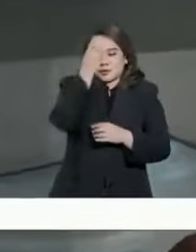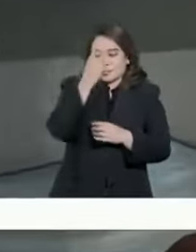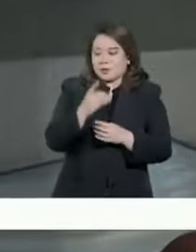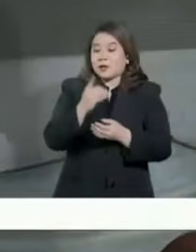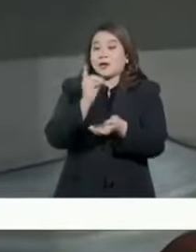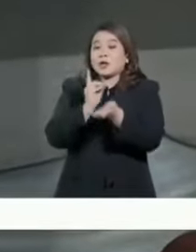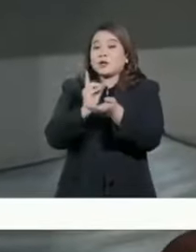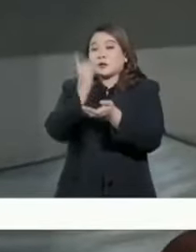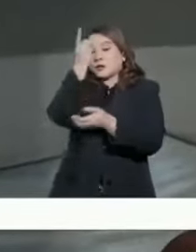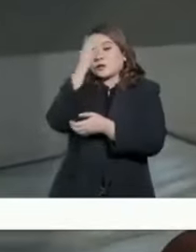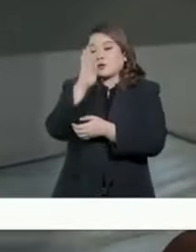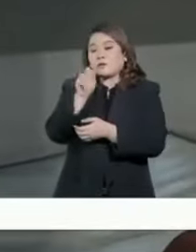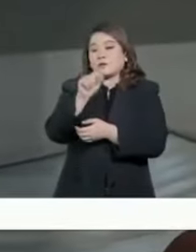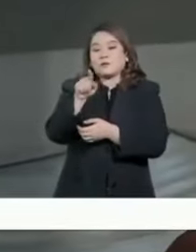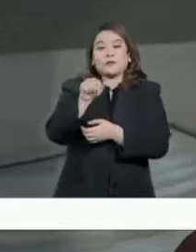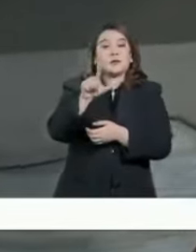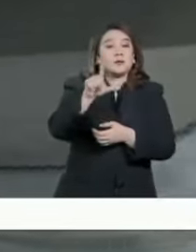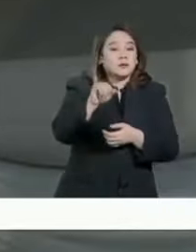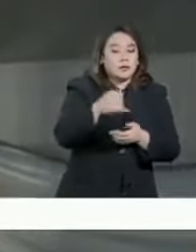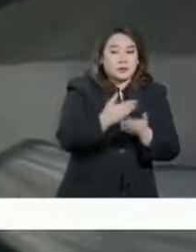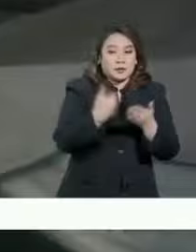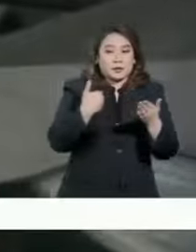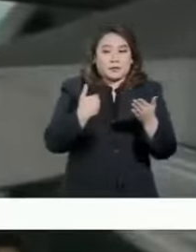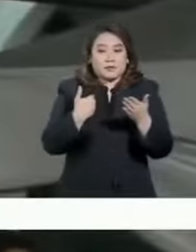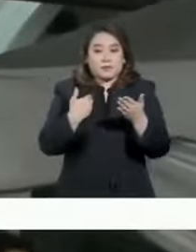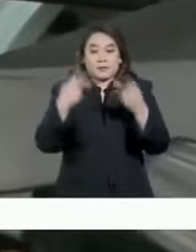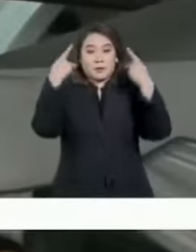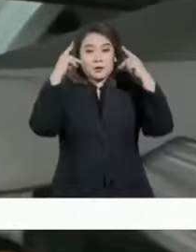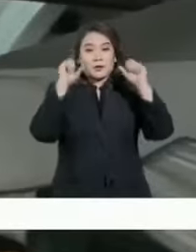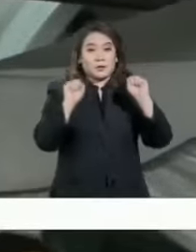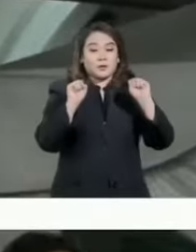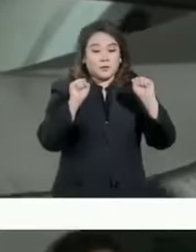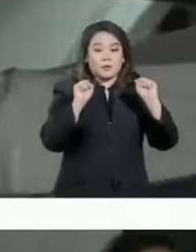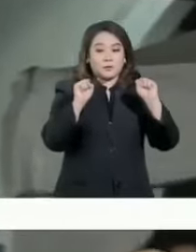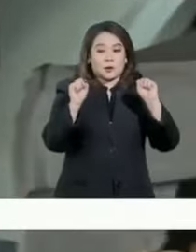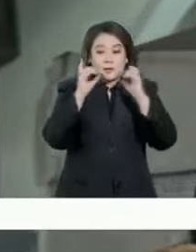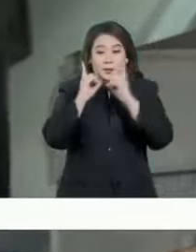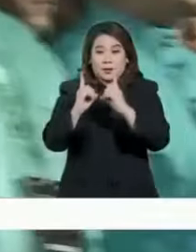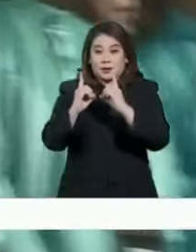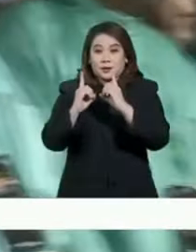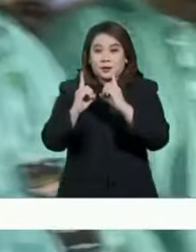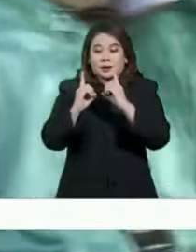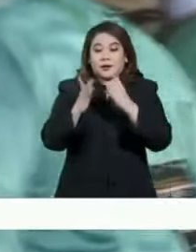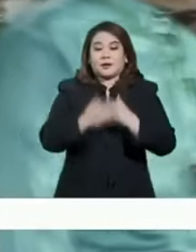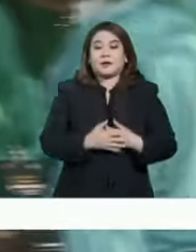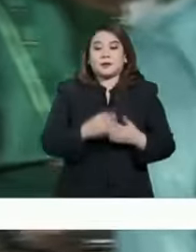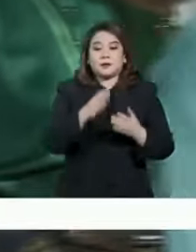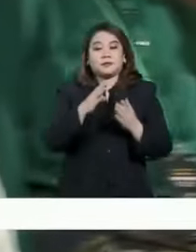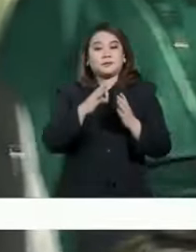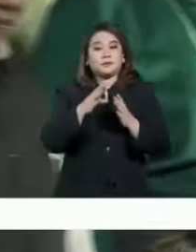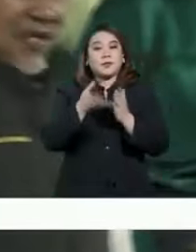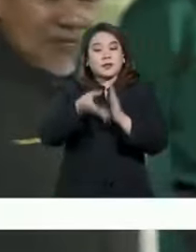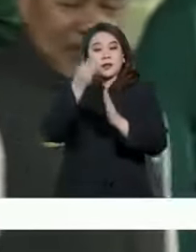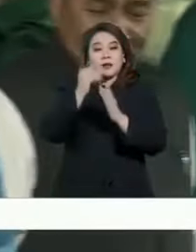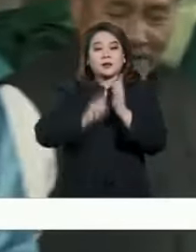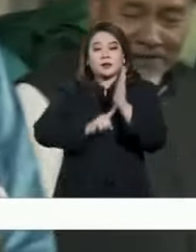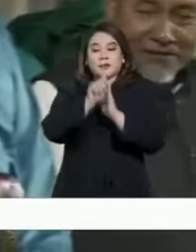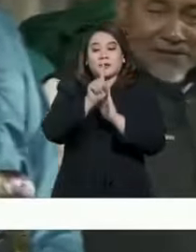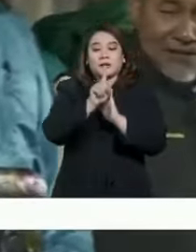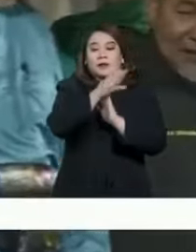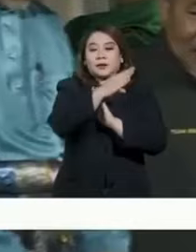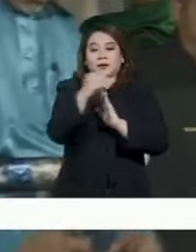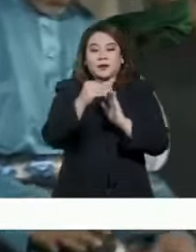Fadli sebelum ini memegang jawatan penerus pendidikan pengajaran tinggi dan teknologi maklumat Negeri